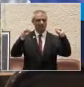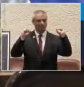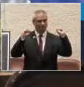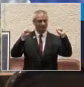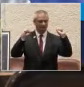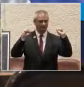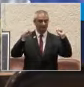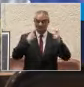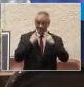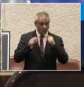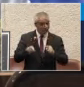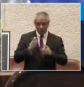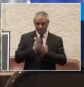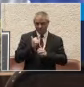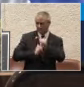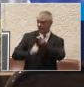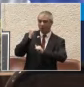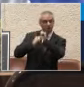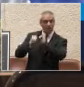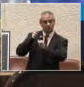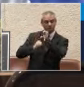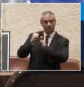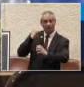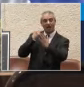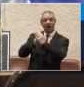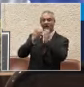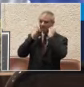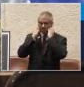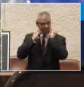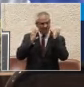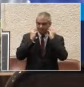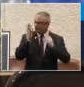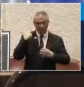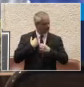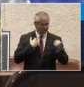עד רבין. רבין לא באמת היה שמאל, הוא היה ביטחוניסט. הוא חשב שאם לא ניפרד